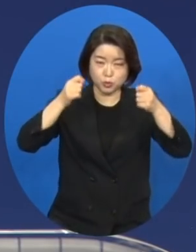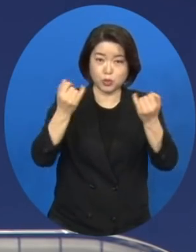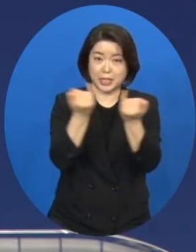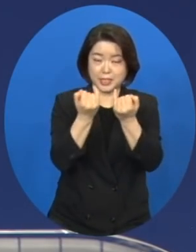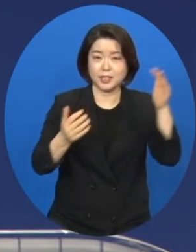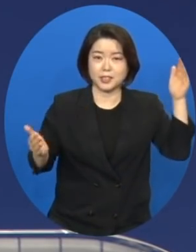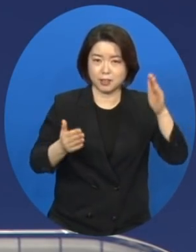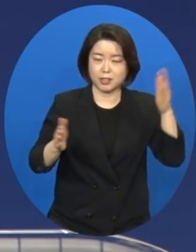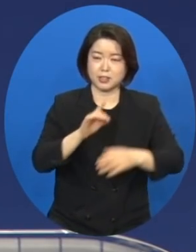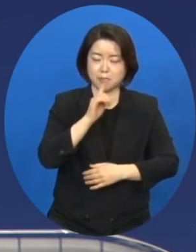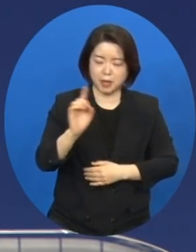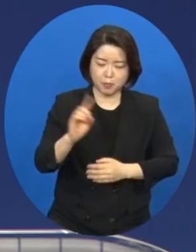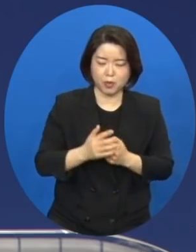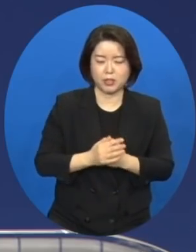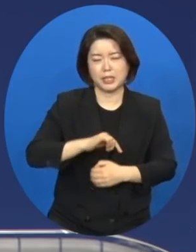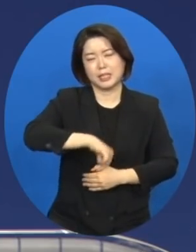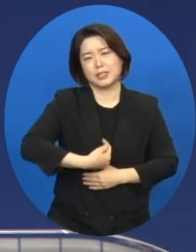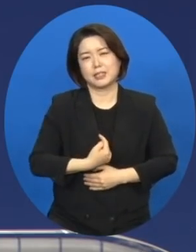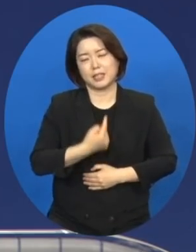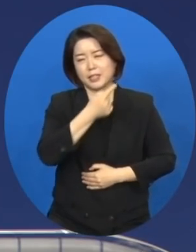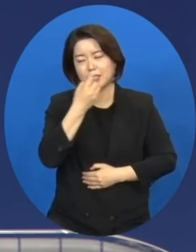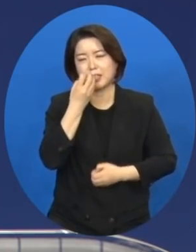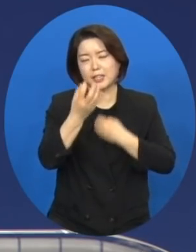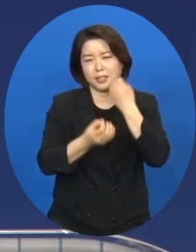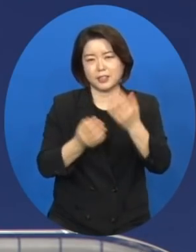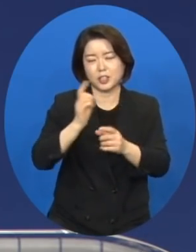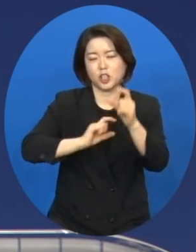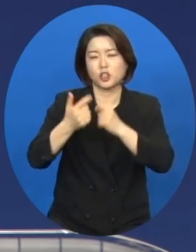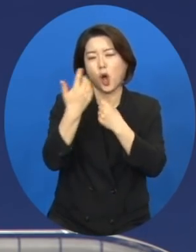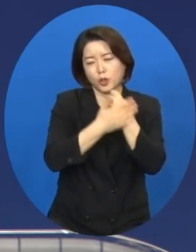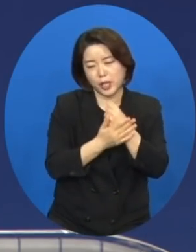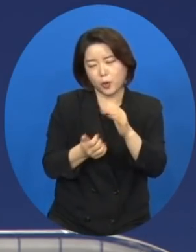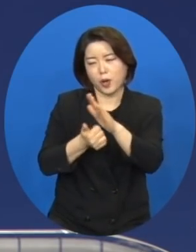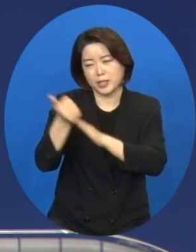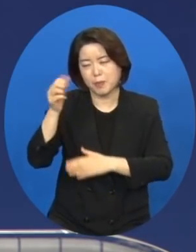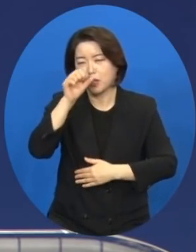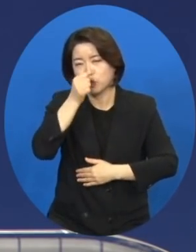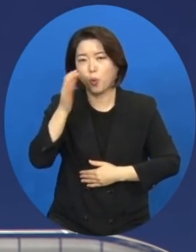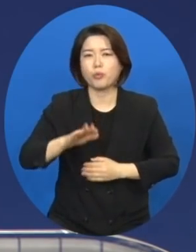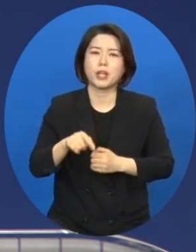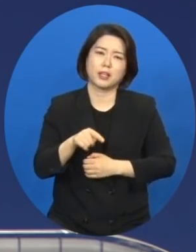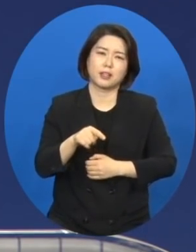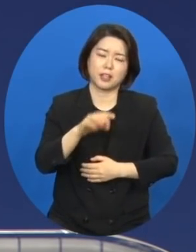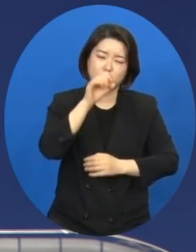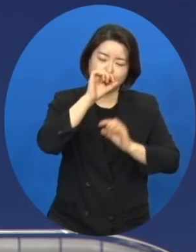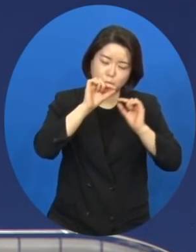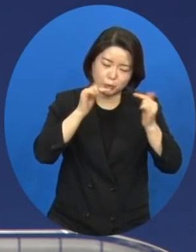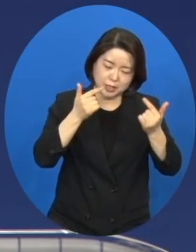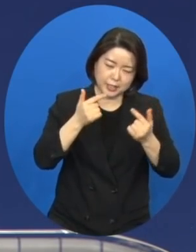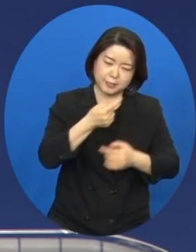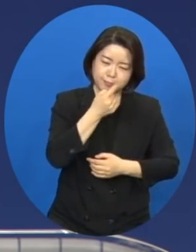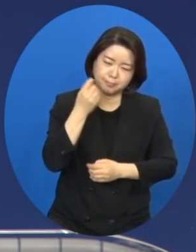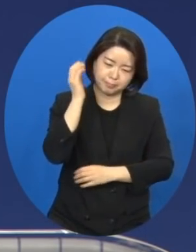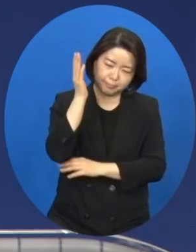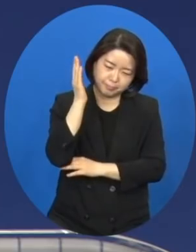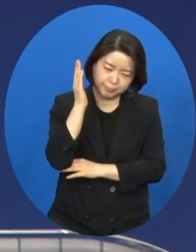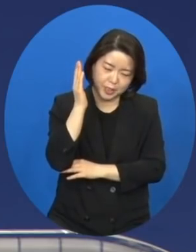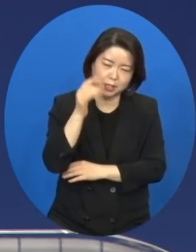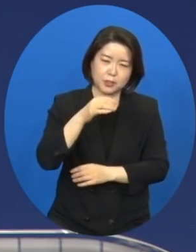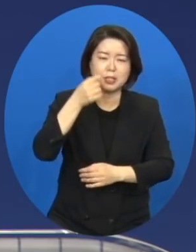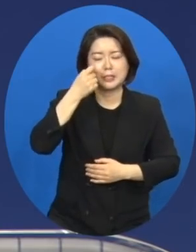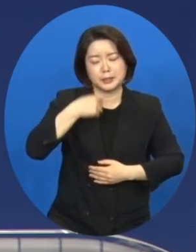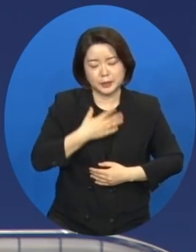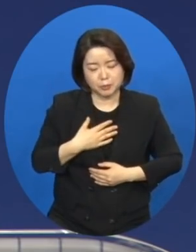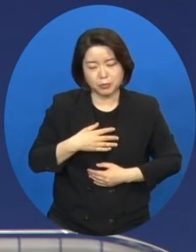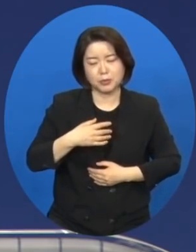하는 거예요. 자기의 간증이 좀 뭔가 좀 더 은혜롭고 희망적이어야 되는데 이런 간증을 하게 되어서 좀 슬프다는 겁니다. 죄송한 다는 거예요. 저는